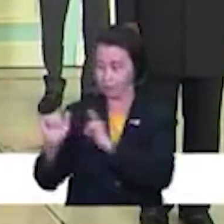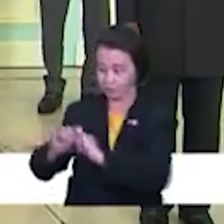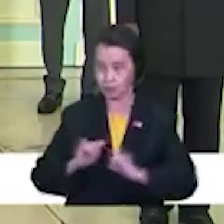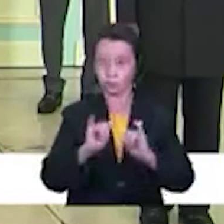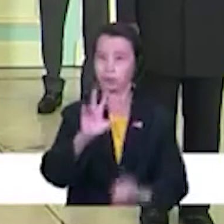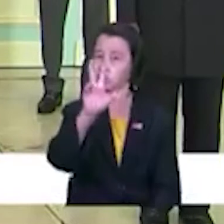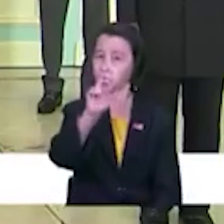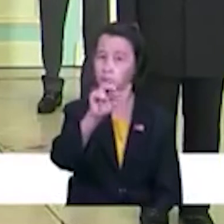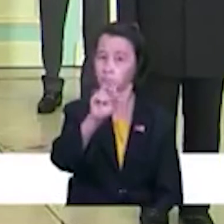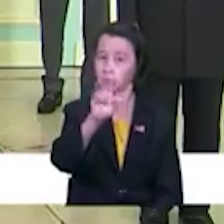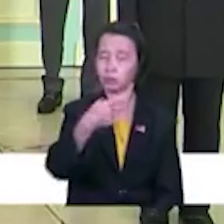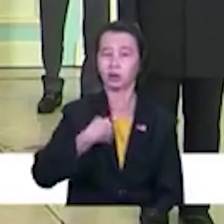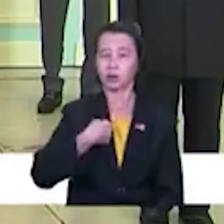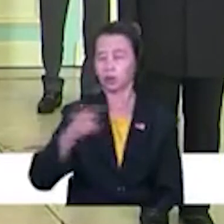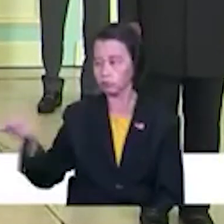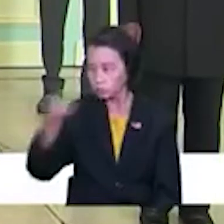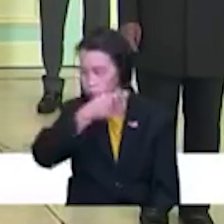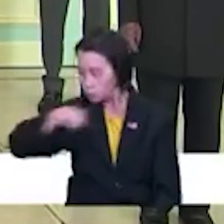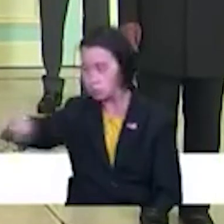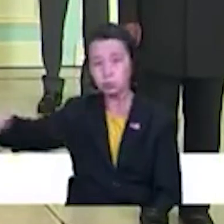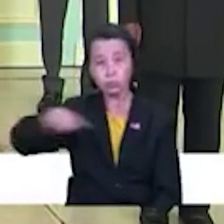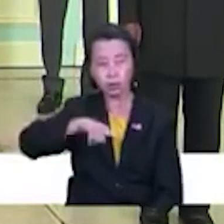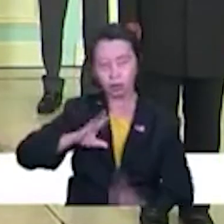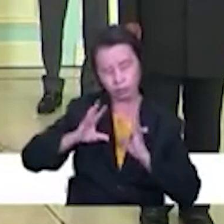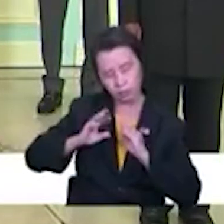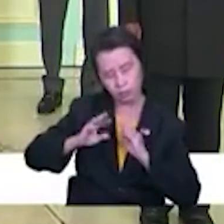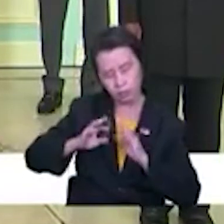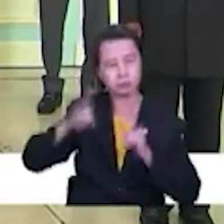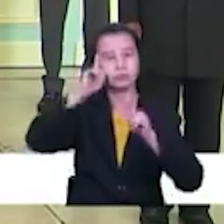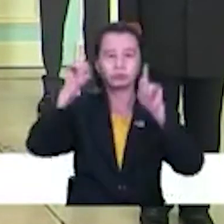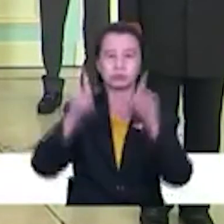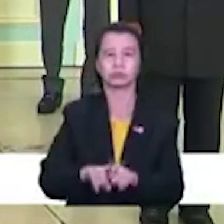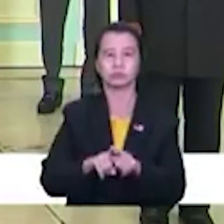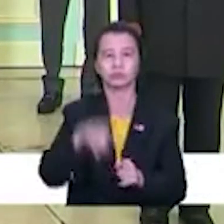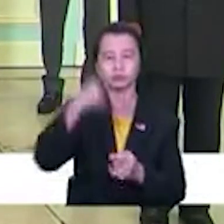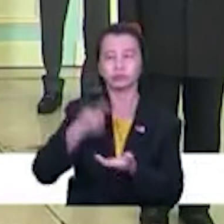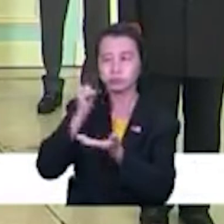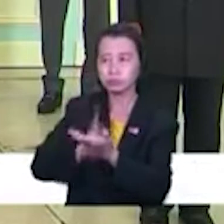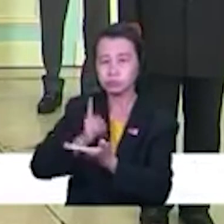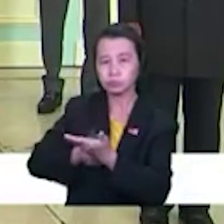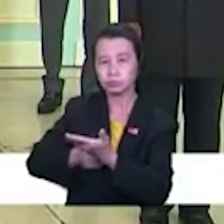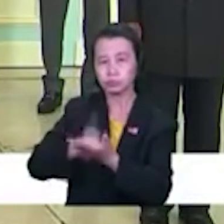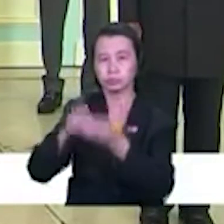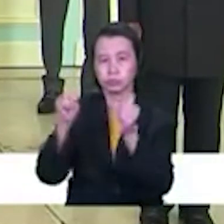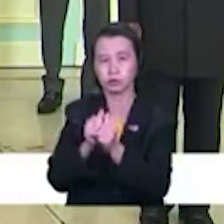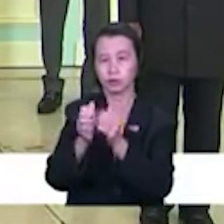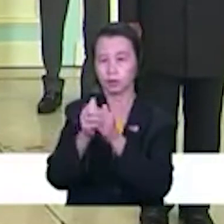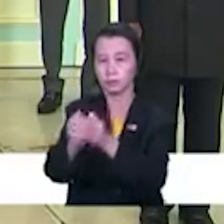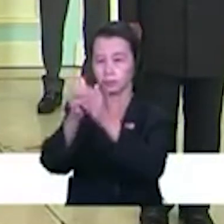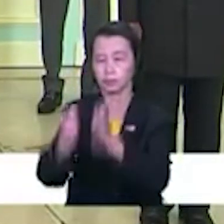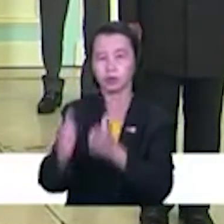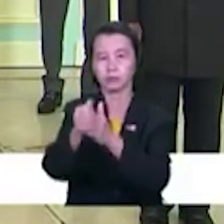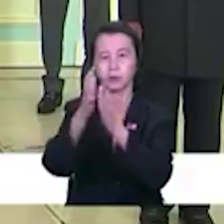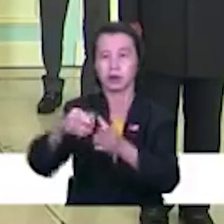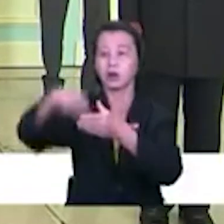kami telah mencapai satu kata sepakat Hai untuk berunding dengan pimpinan-pimpinan Pati